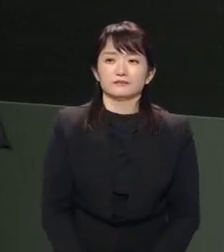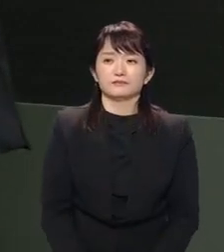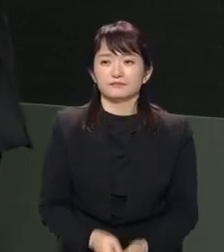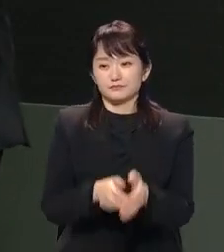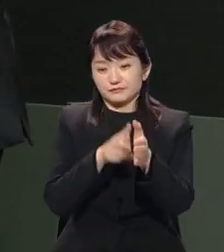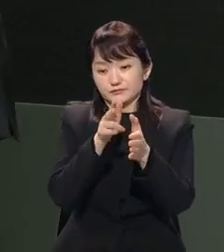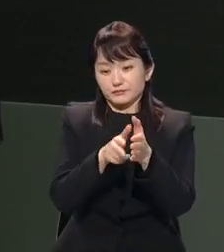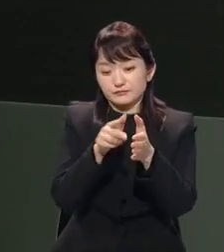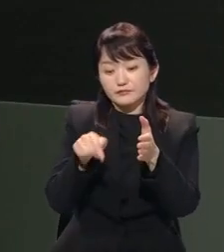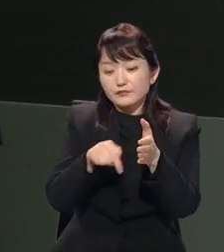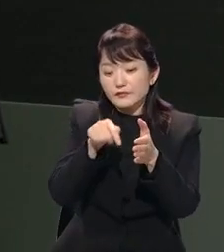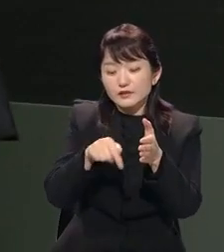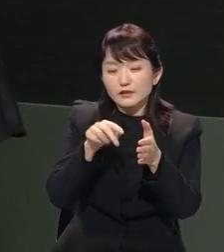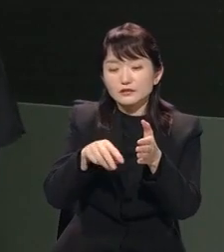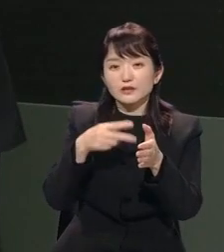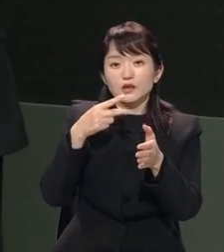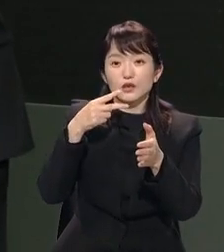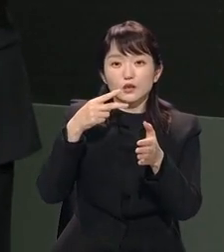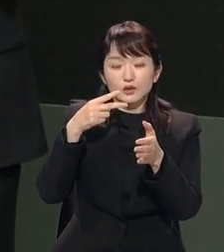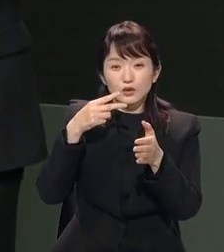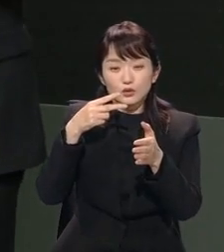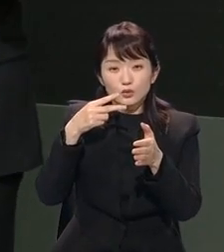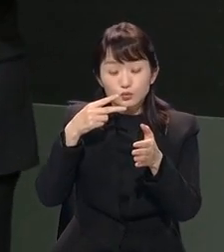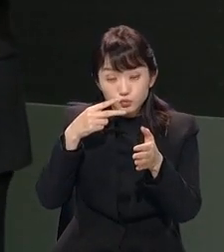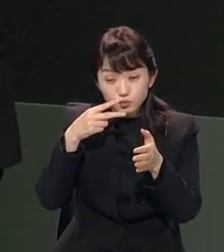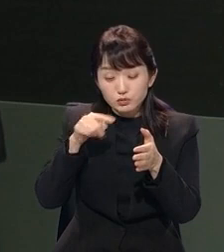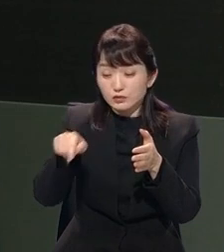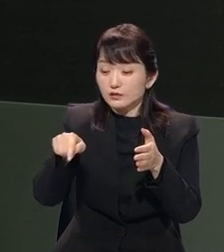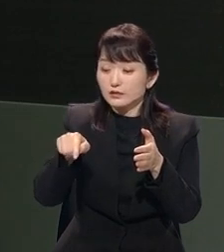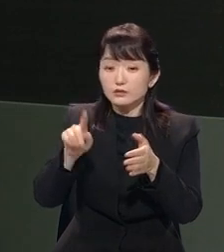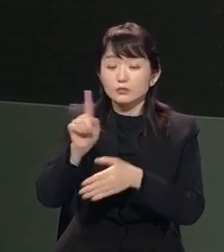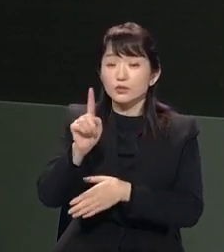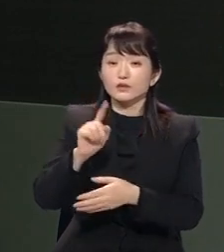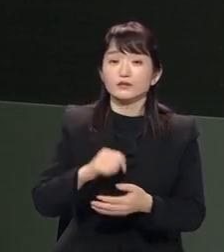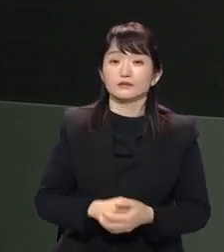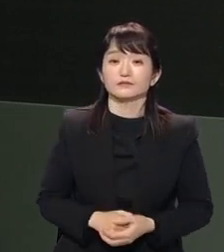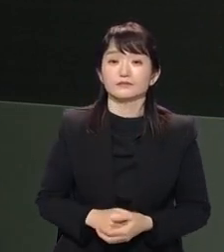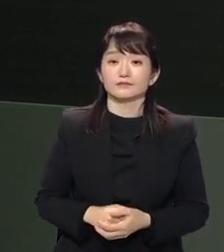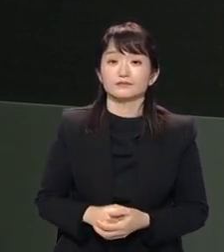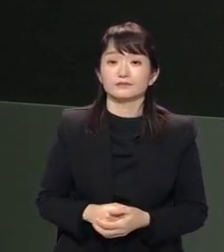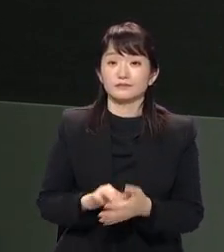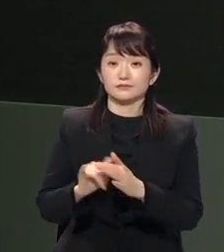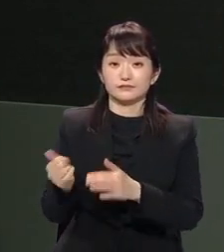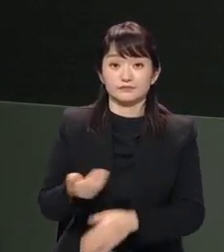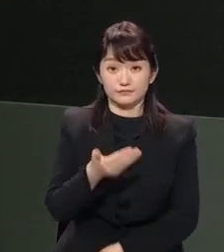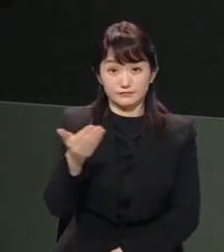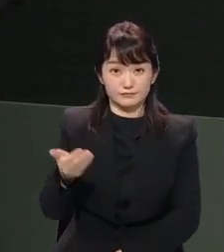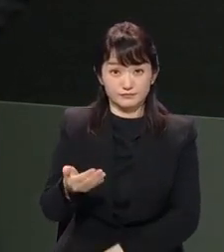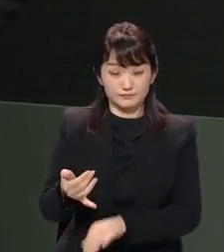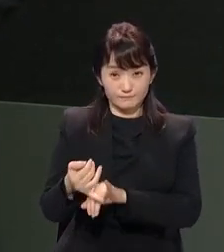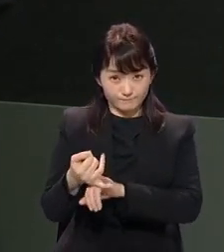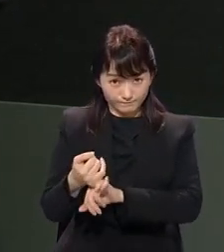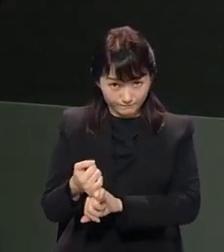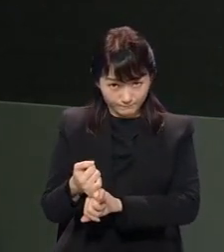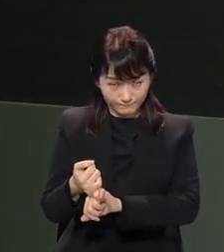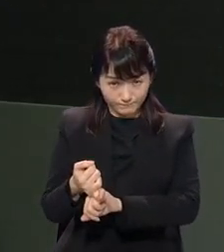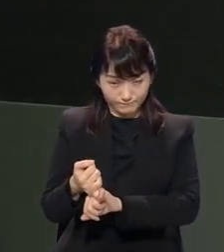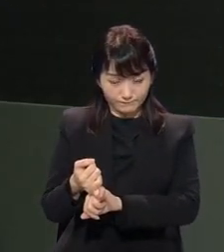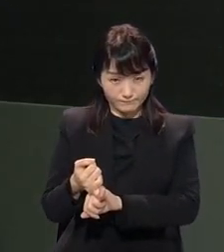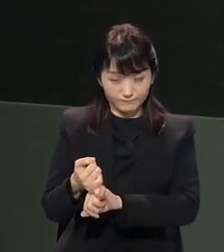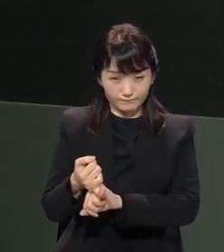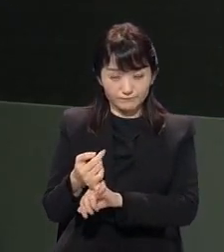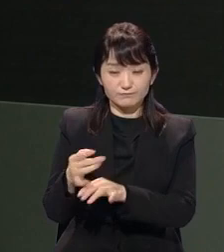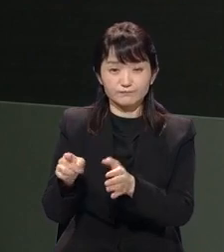기차 안에서 자 사방 가족께서 제보해 주셨는데요. 우리 가족 여러분 절대 이러지 않으시리라 믿으면서